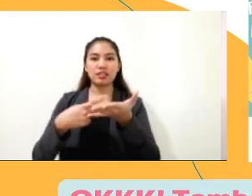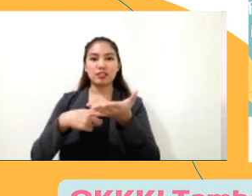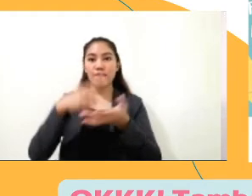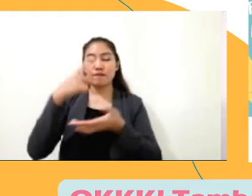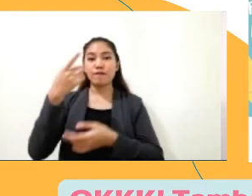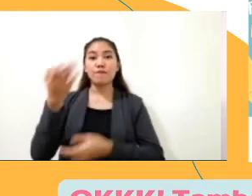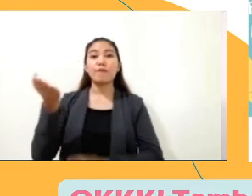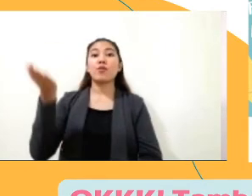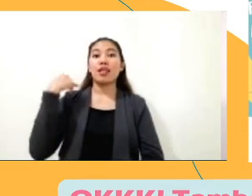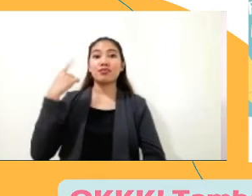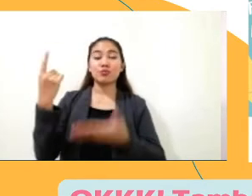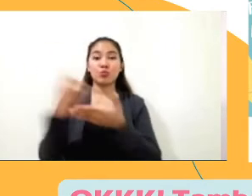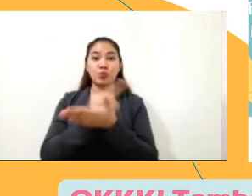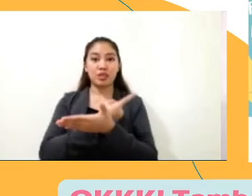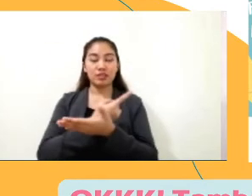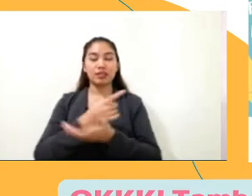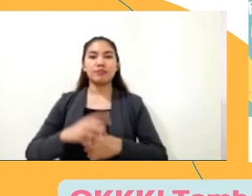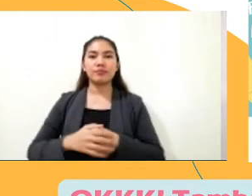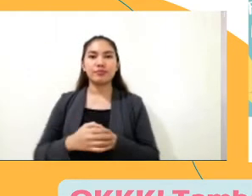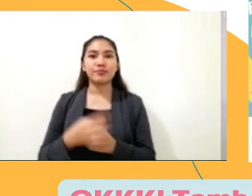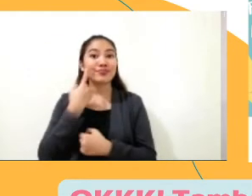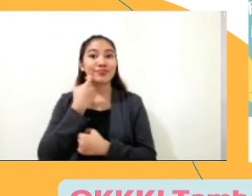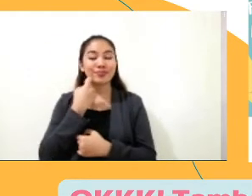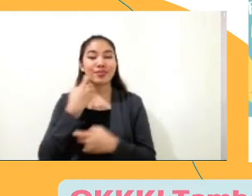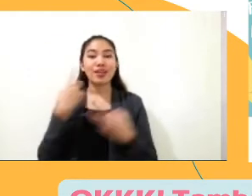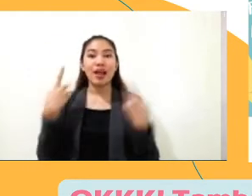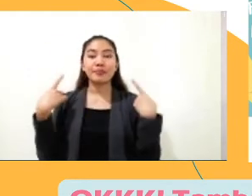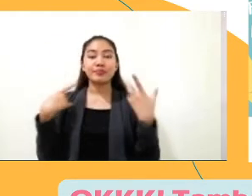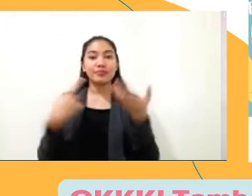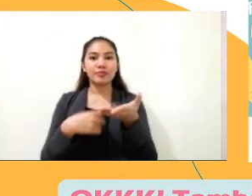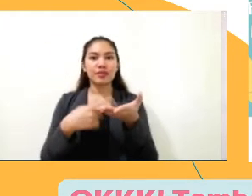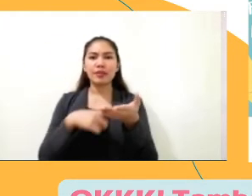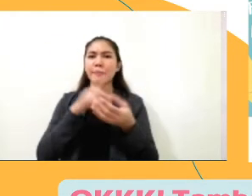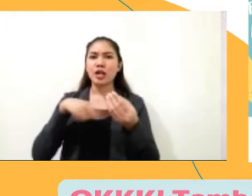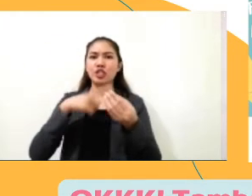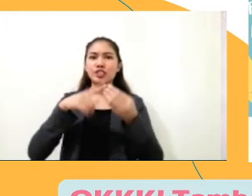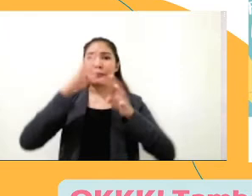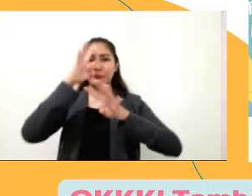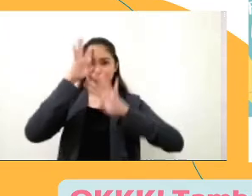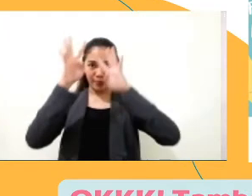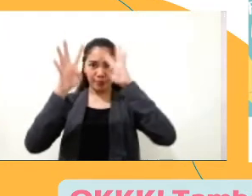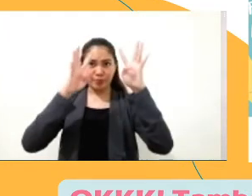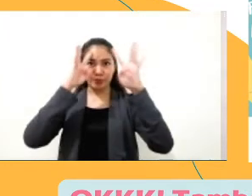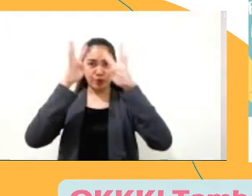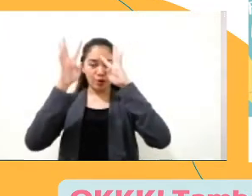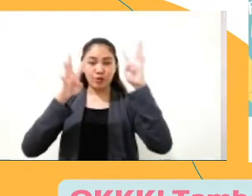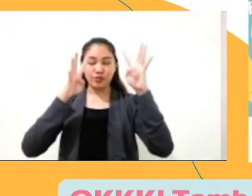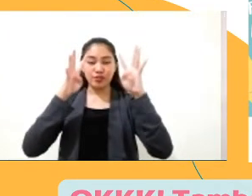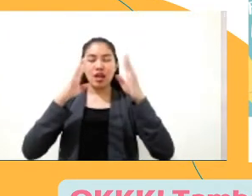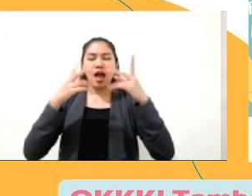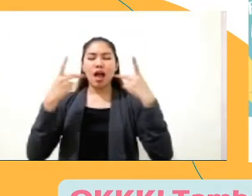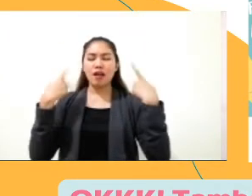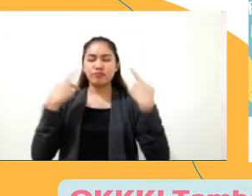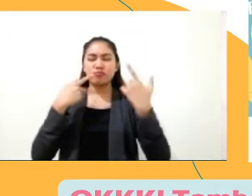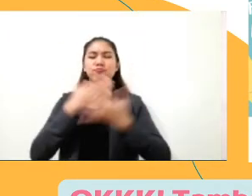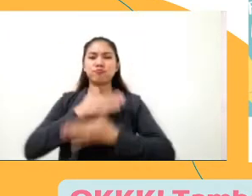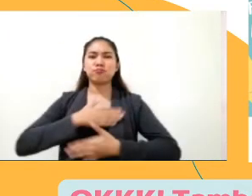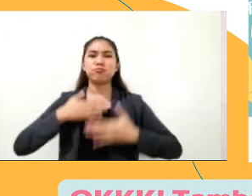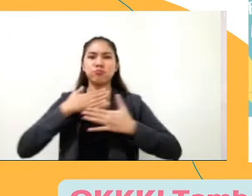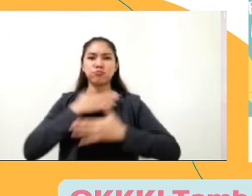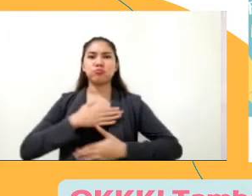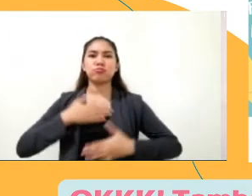7. Sabi ko nga po kanina, meron tayong pinag-usapan tungkol sa improvisation. Naging masaya yung proseso natin ng